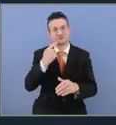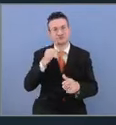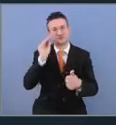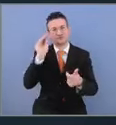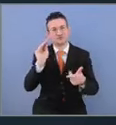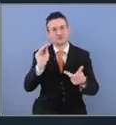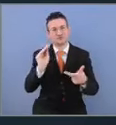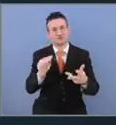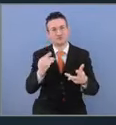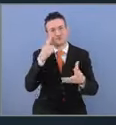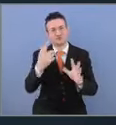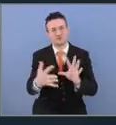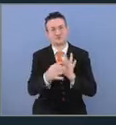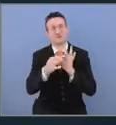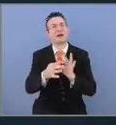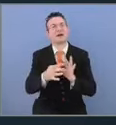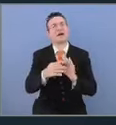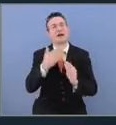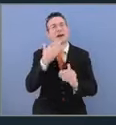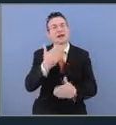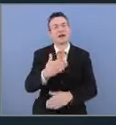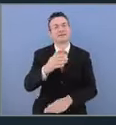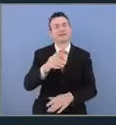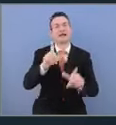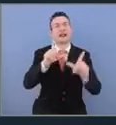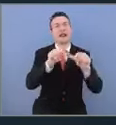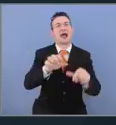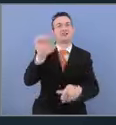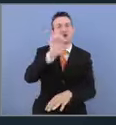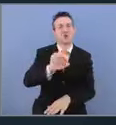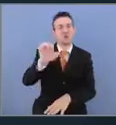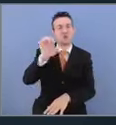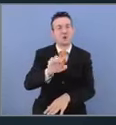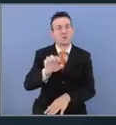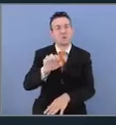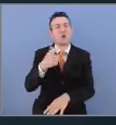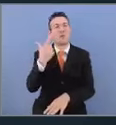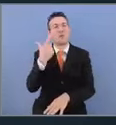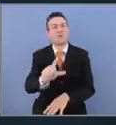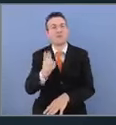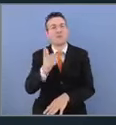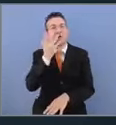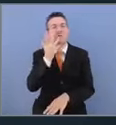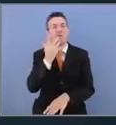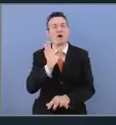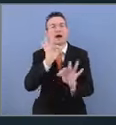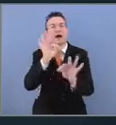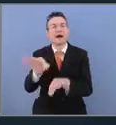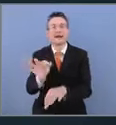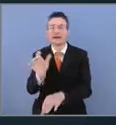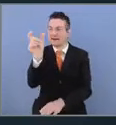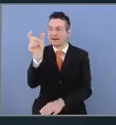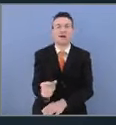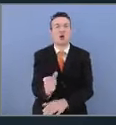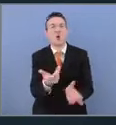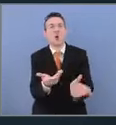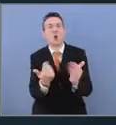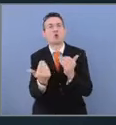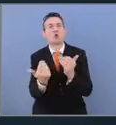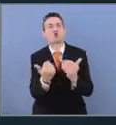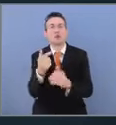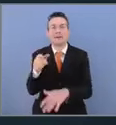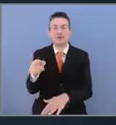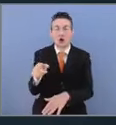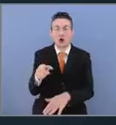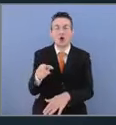Lazio Europa. Perché dobbiamo arrivare poi all'anello, al consumatore, alla distribuzione e renderli parte di un processo di